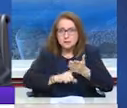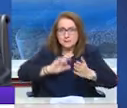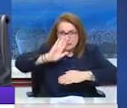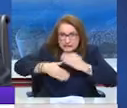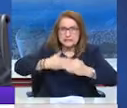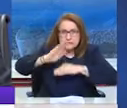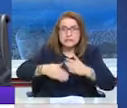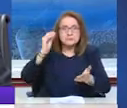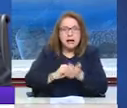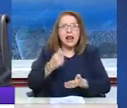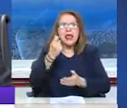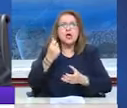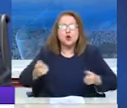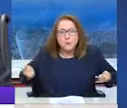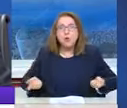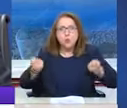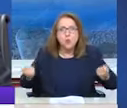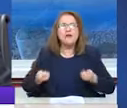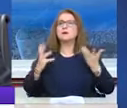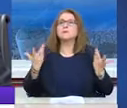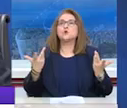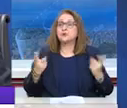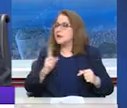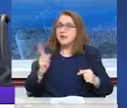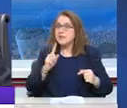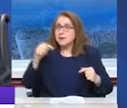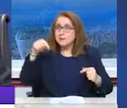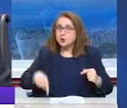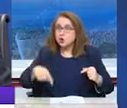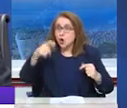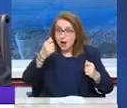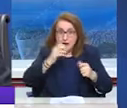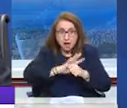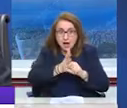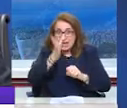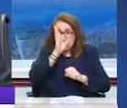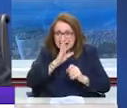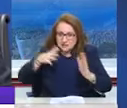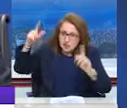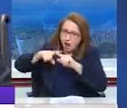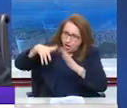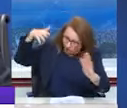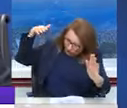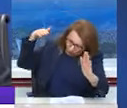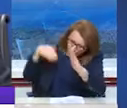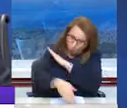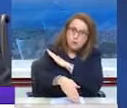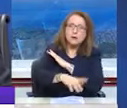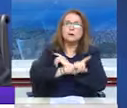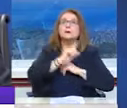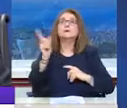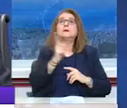μπροστά. Δεν πρέπει η τωρινή κρίση να θέσει σε κίνδυνο το μέλλον μας, το οποίο θα είναι